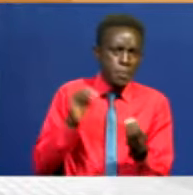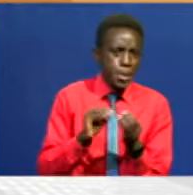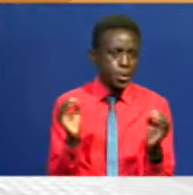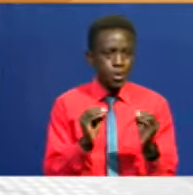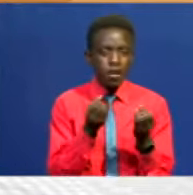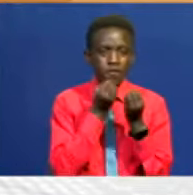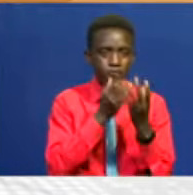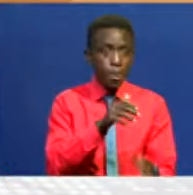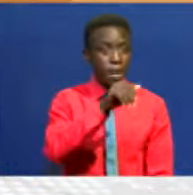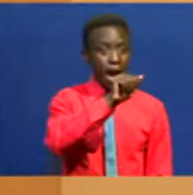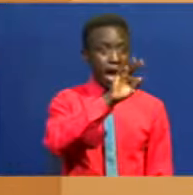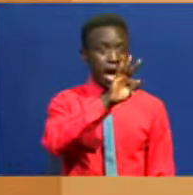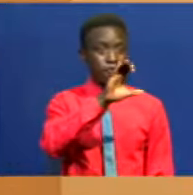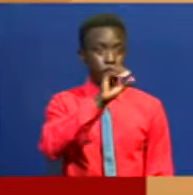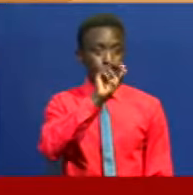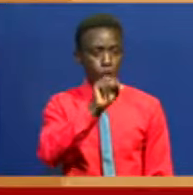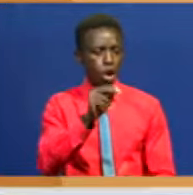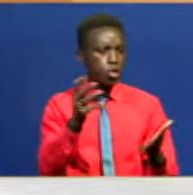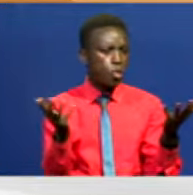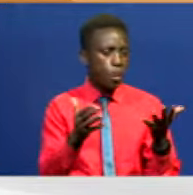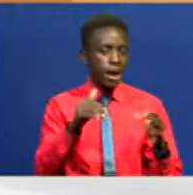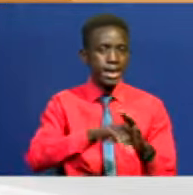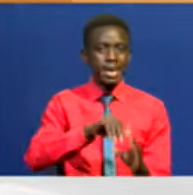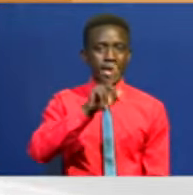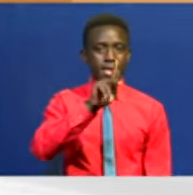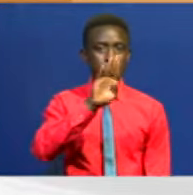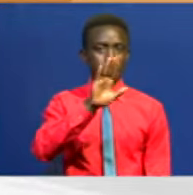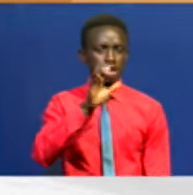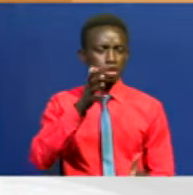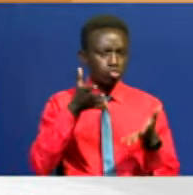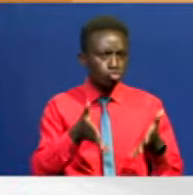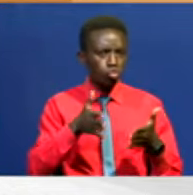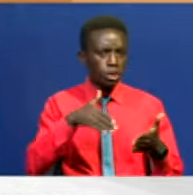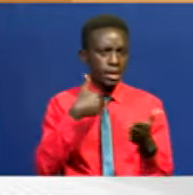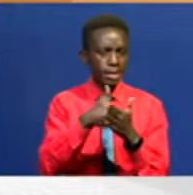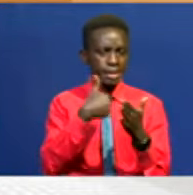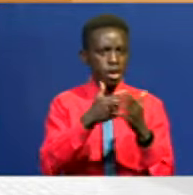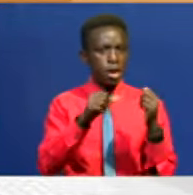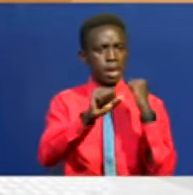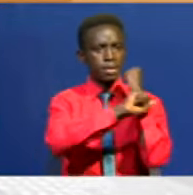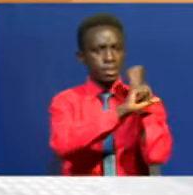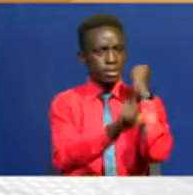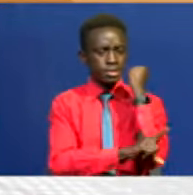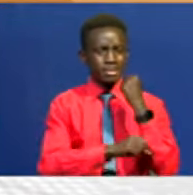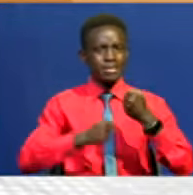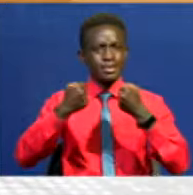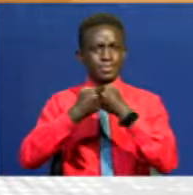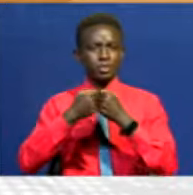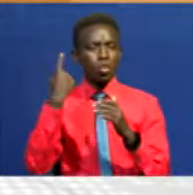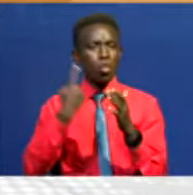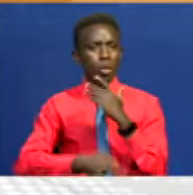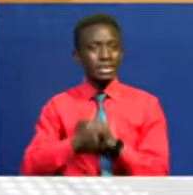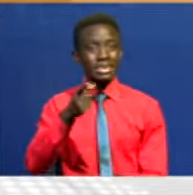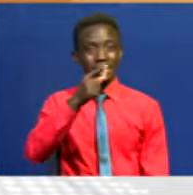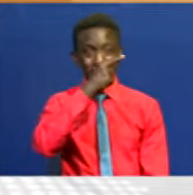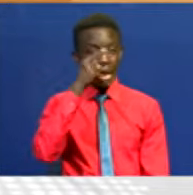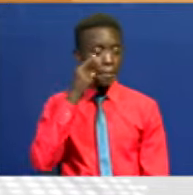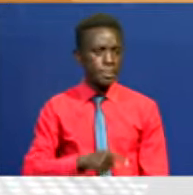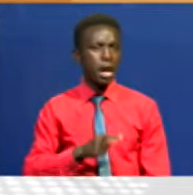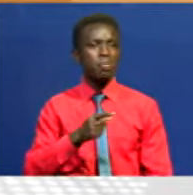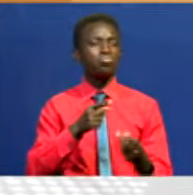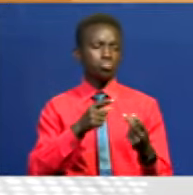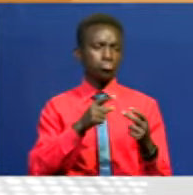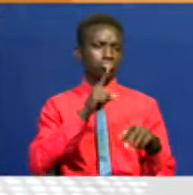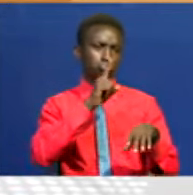AFCON iko KBC na leo hii mechi ambazo zinatarajiwa, Senegal dhidi ya Gambia itakuwa mwendo wa saa 11 na